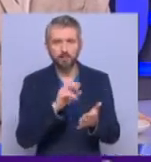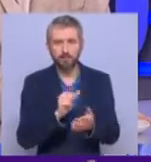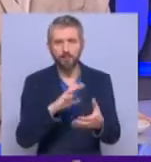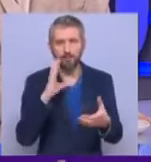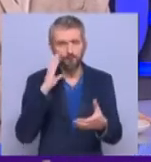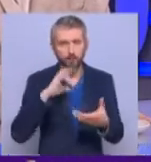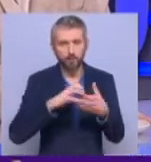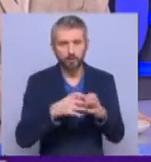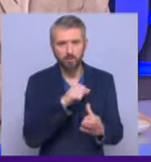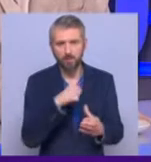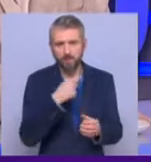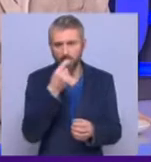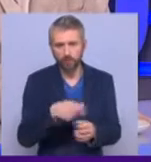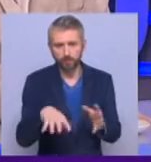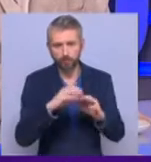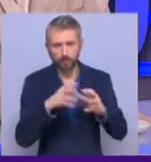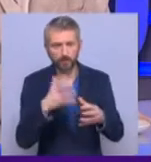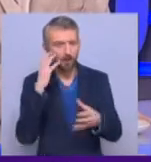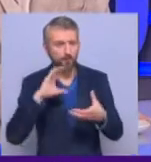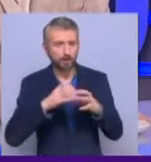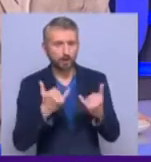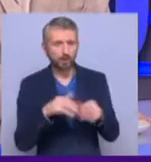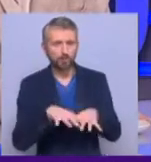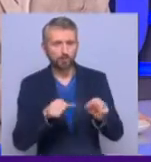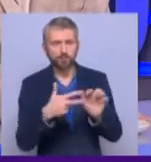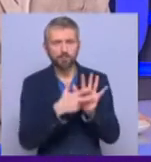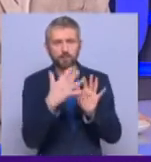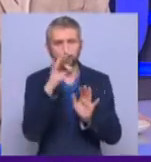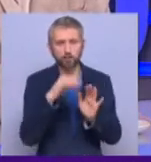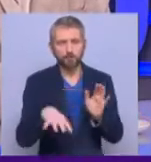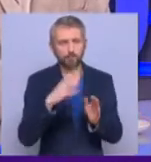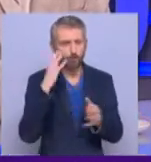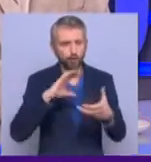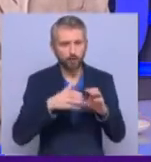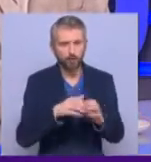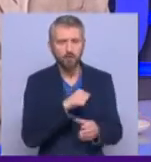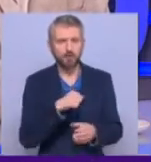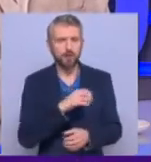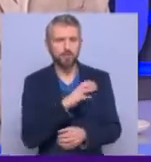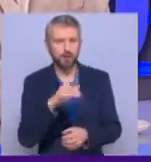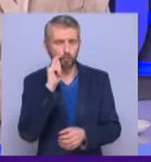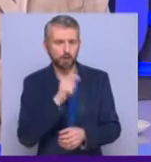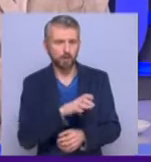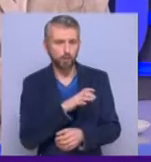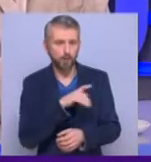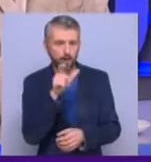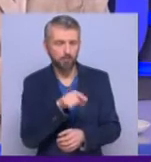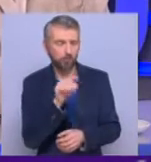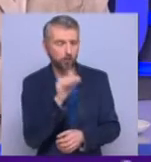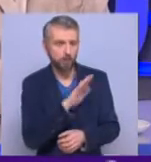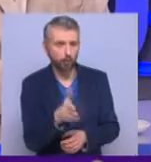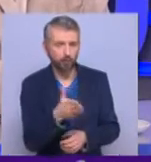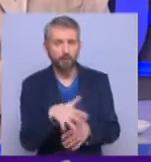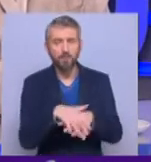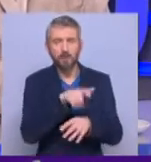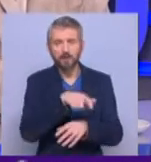всьому світі. Ну, да. Але вугілля сьогодні володіють 85% всього вугілля, володіє найбагатший український олігарх, тому його не рухають, а